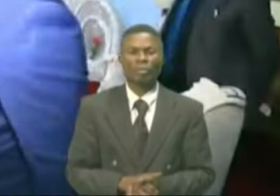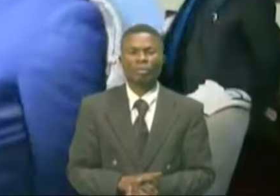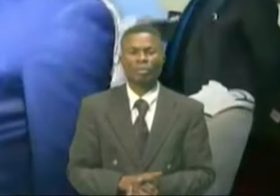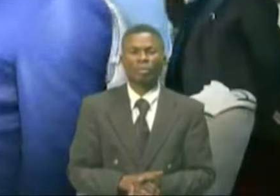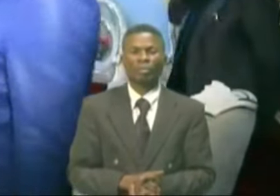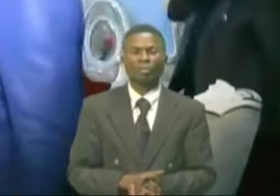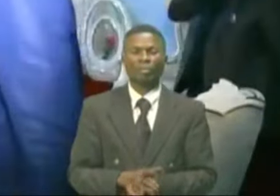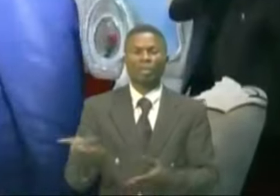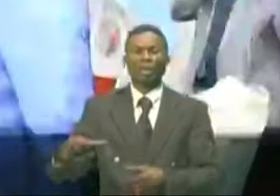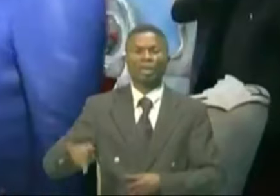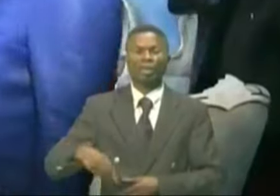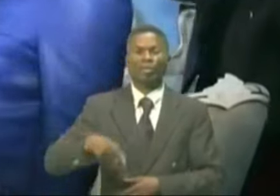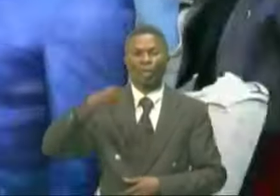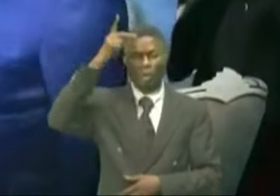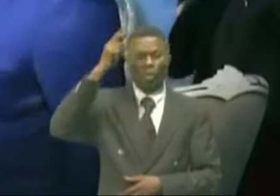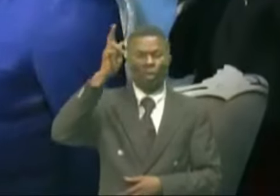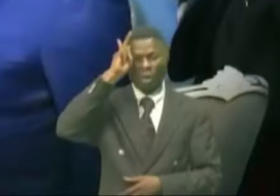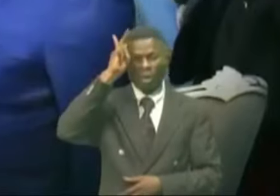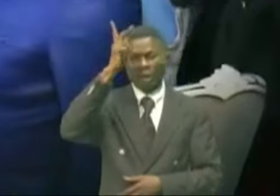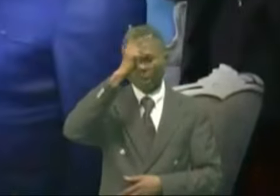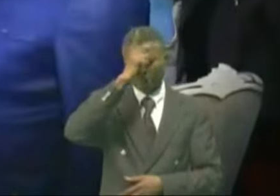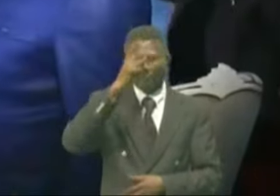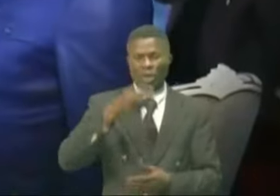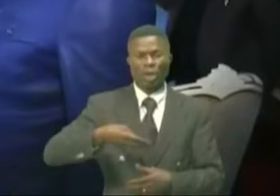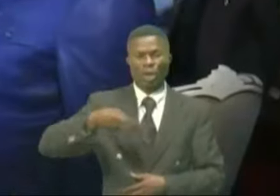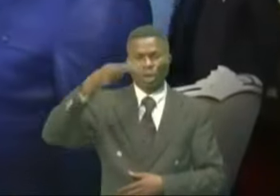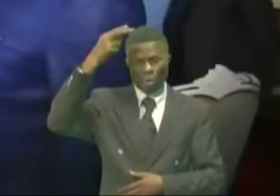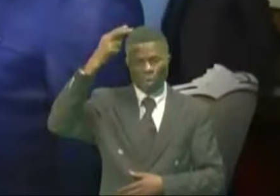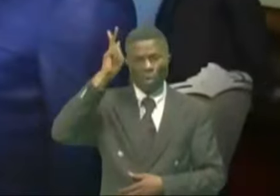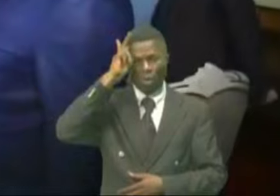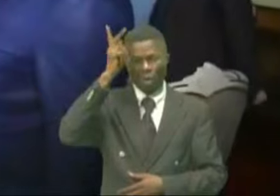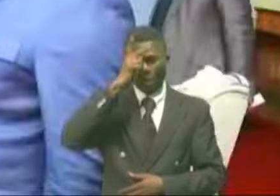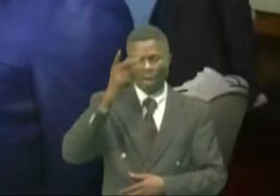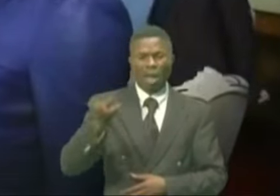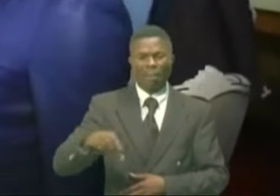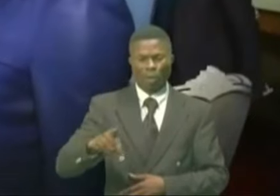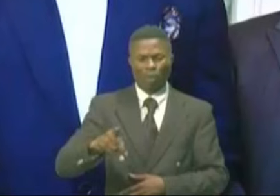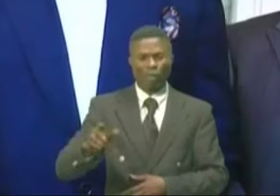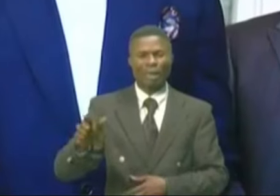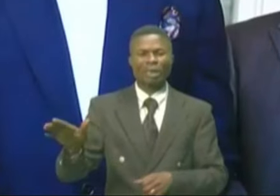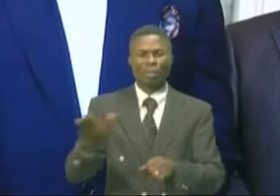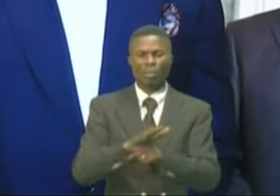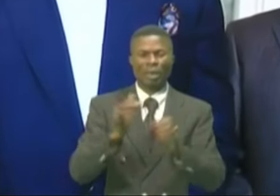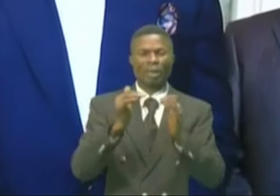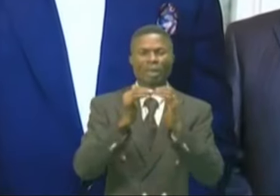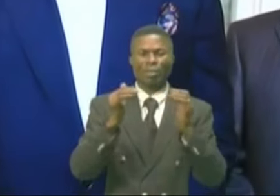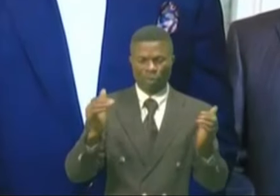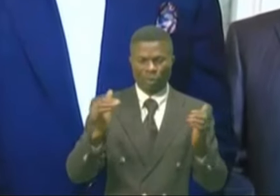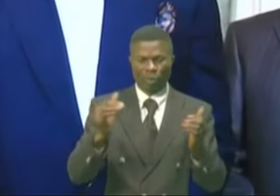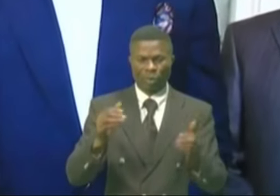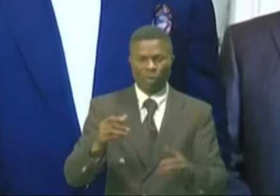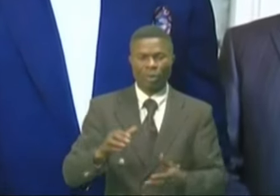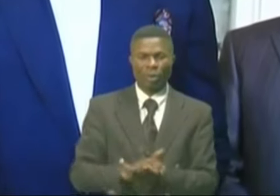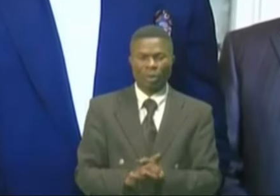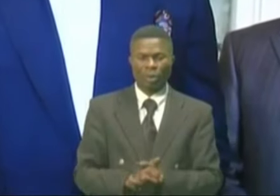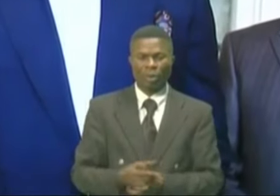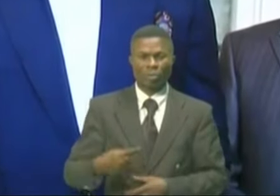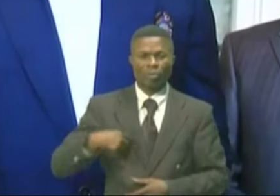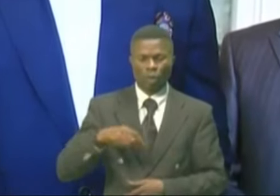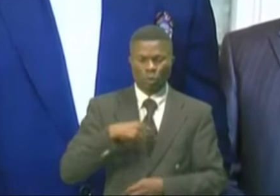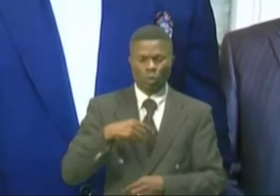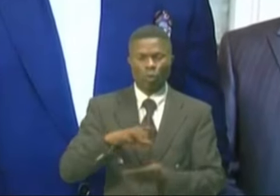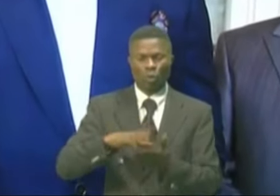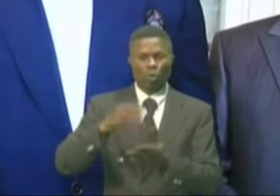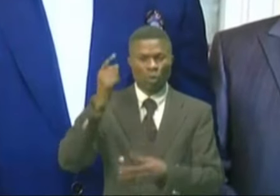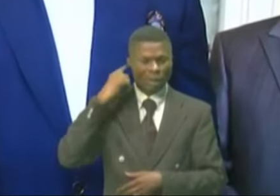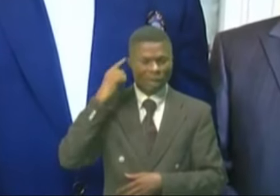La province du Haut-Katanga, c'est une province de paix. Nous avons œuvré depuis un certain temps pour